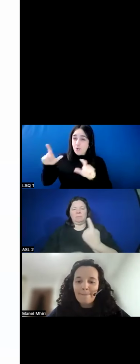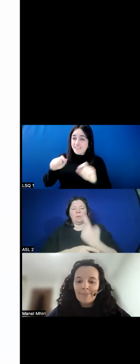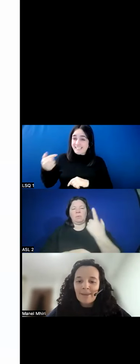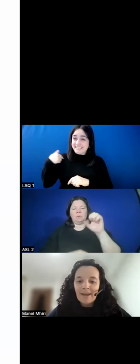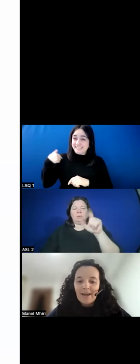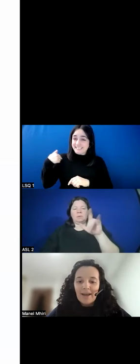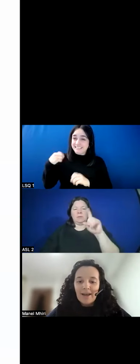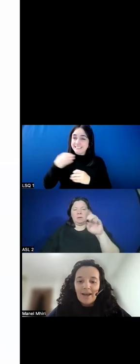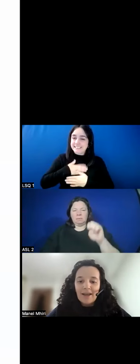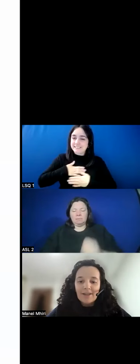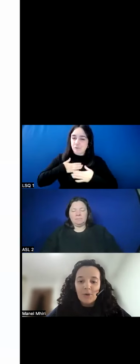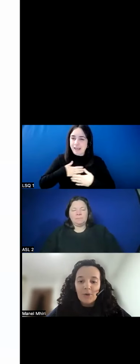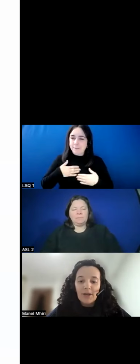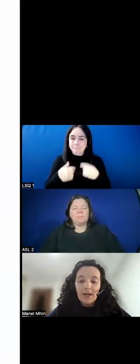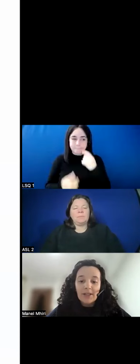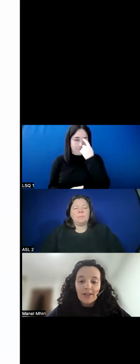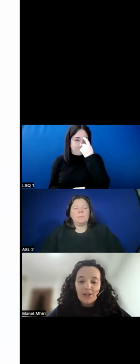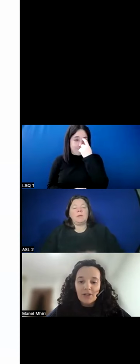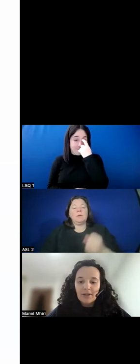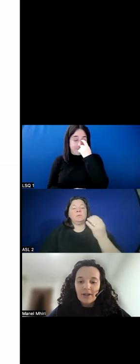Oui, ici, merci.